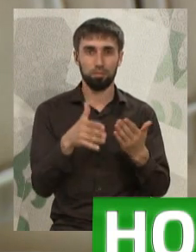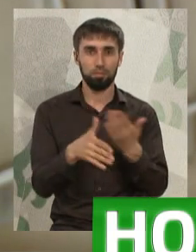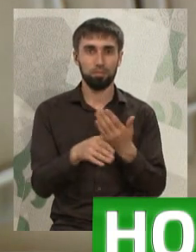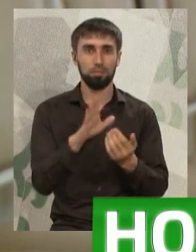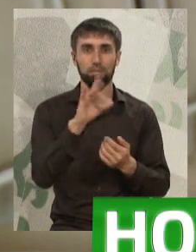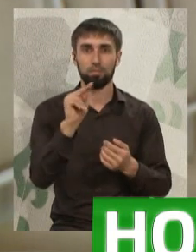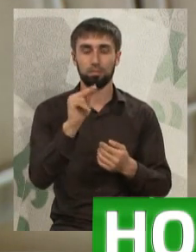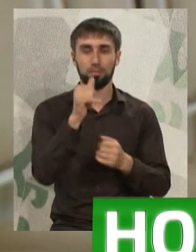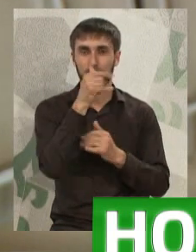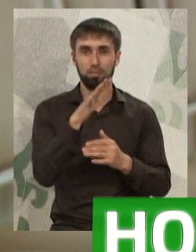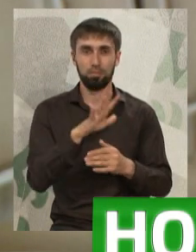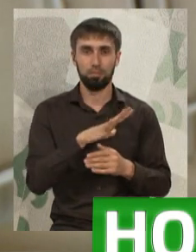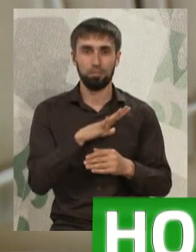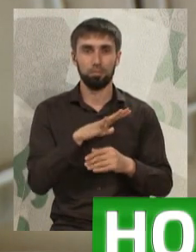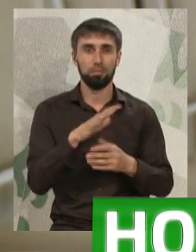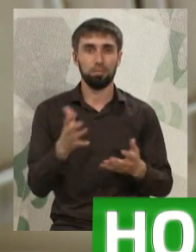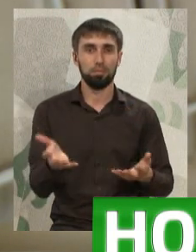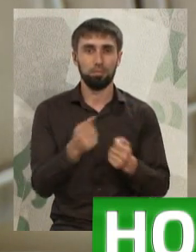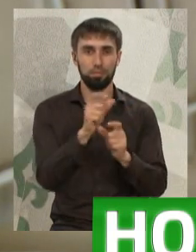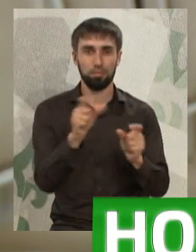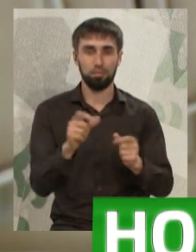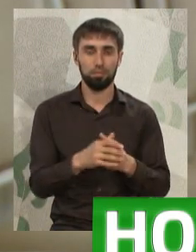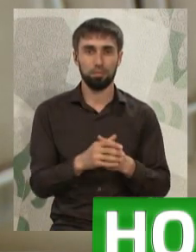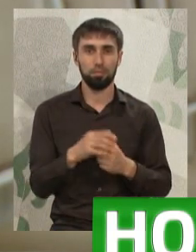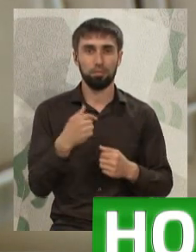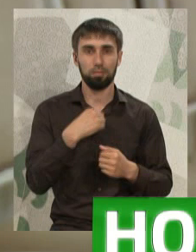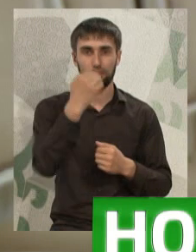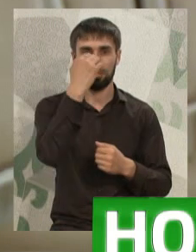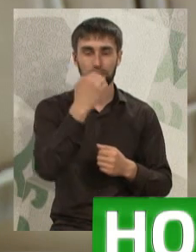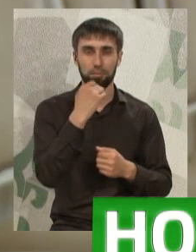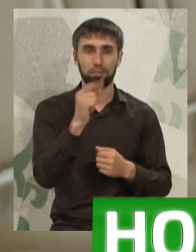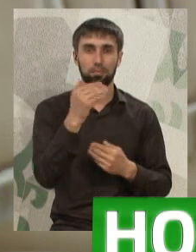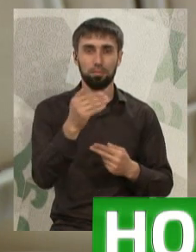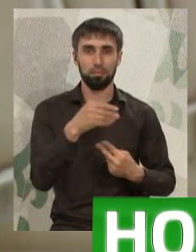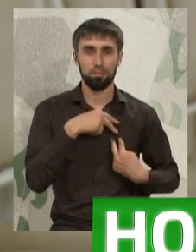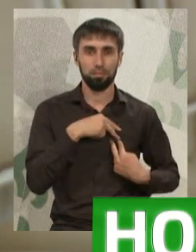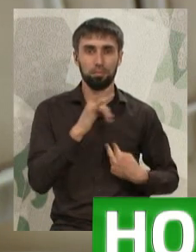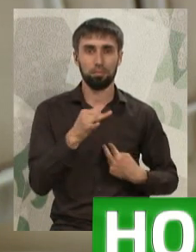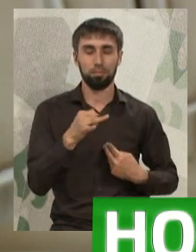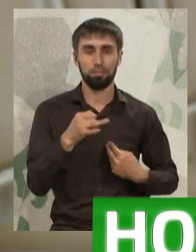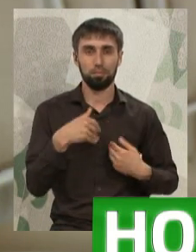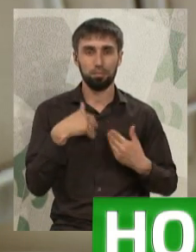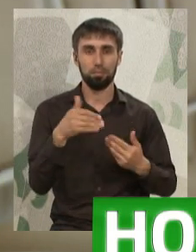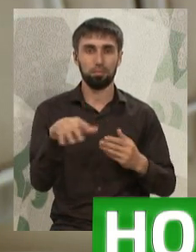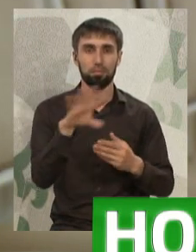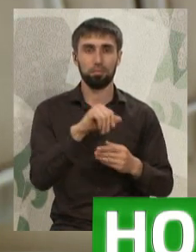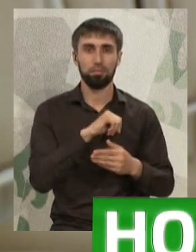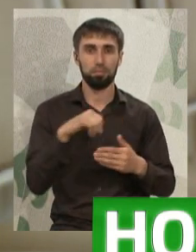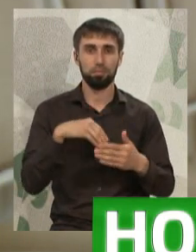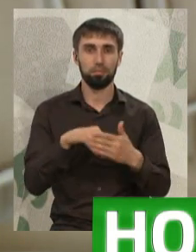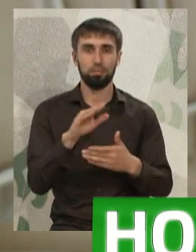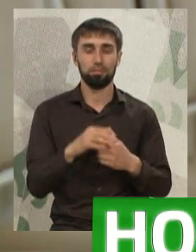бы работать и спасать людей. Я благодарю вас за ваш труд и желаю вам всего самого